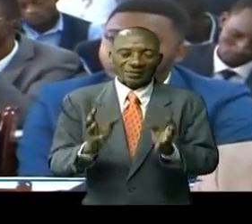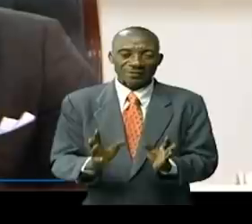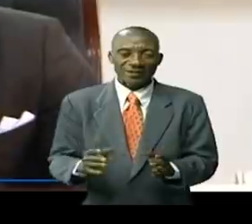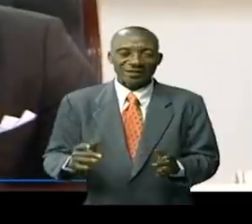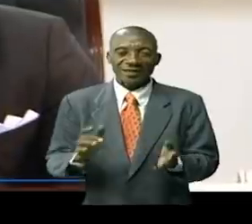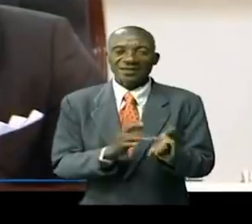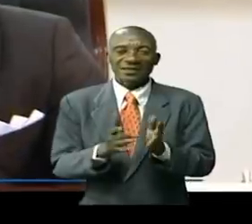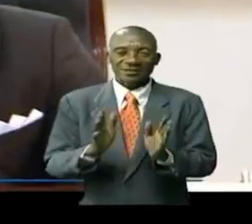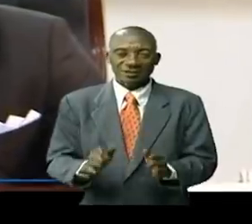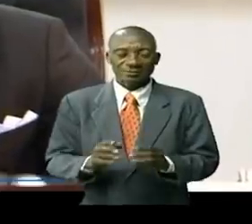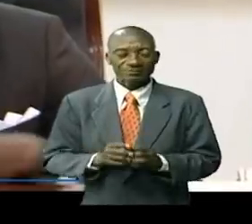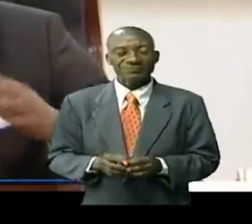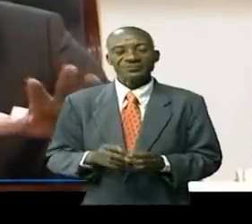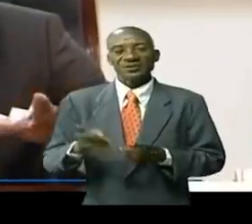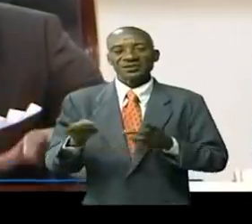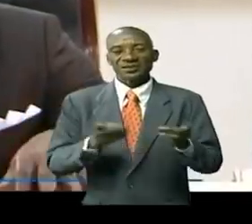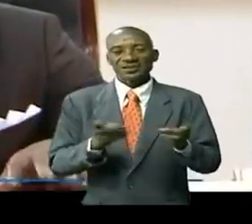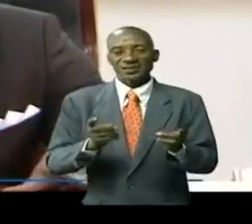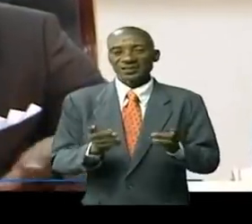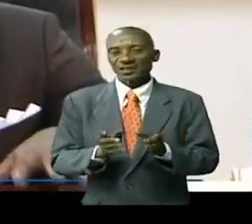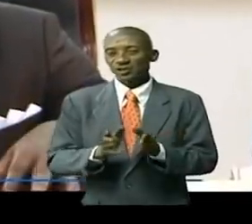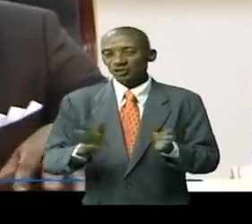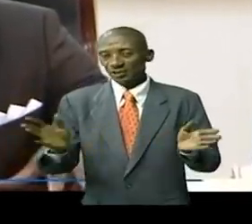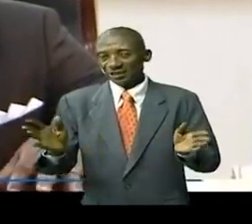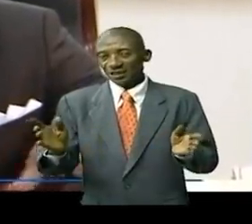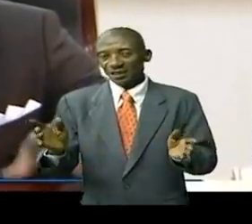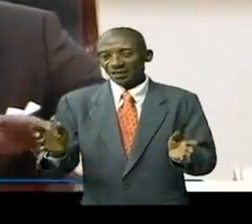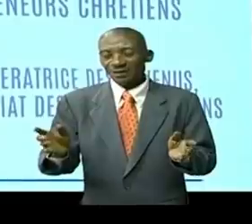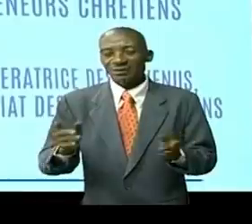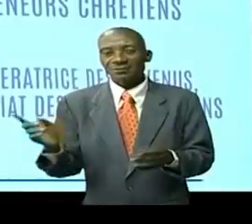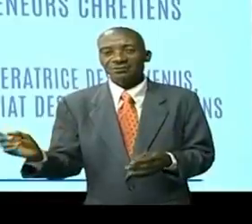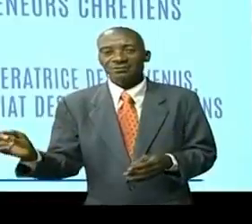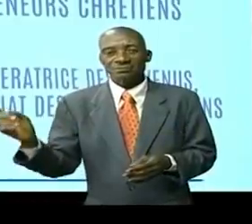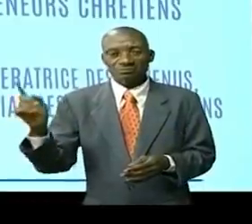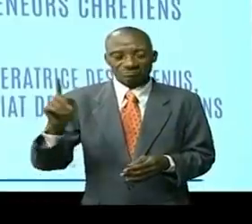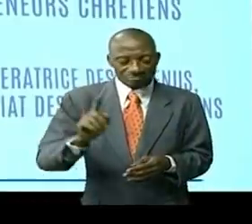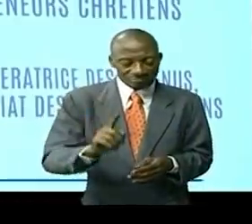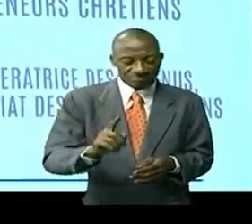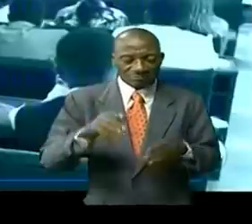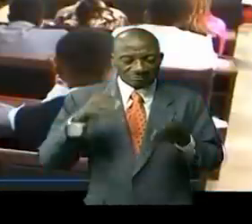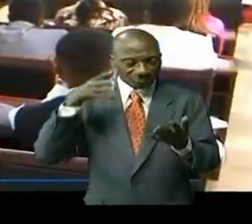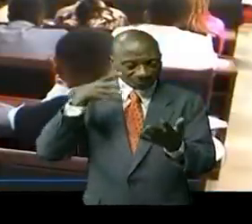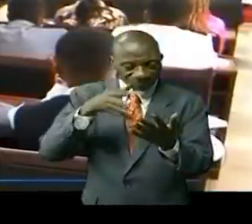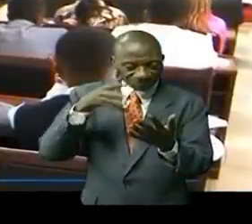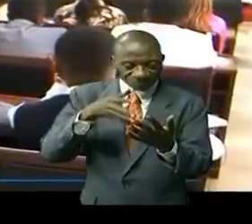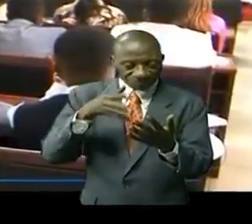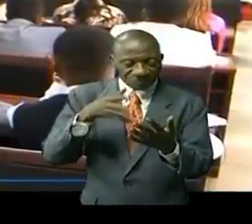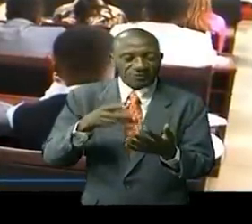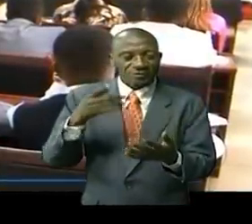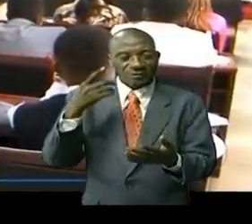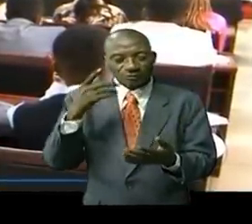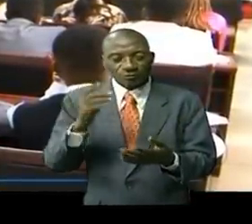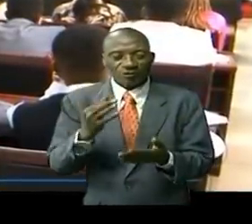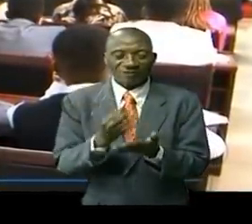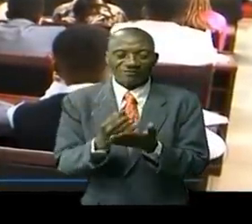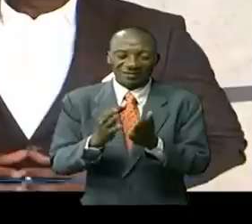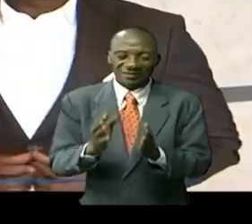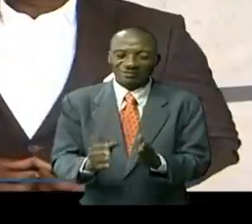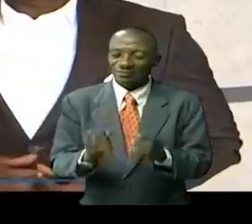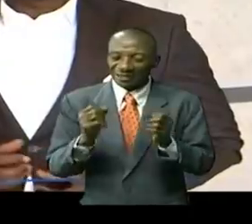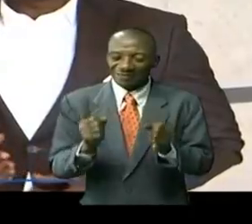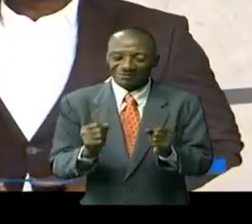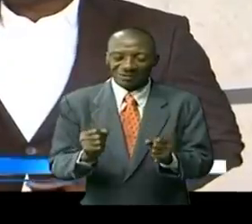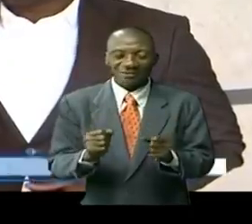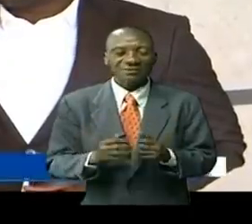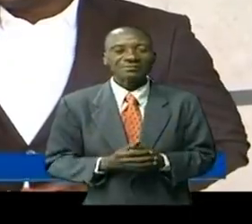le directeur général de FOGEC, Laurent Mouzemba, qui s'est concentré sur les types de garanties pour un financement efficace. Nous sommes dans